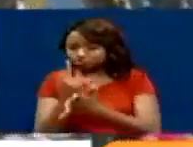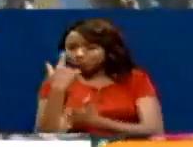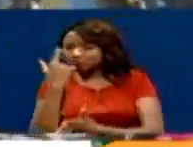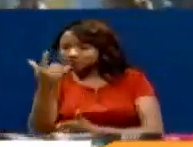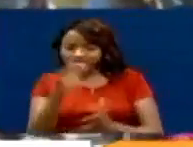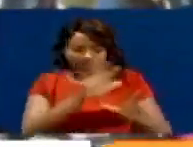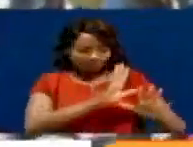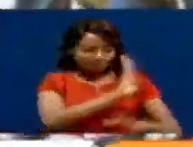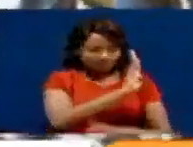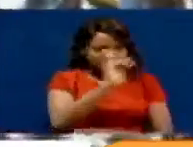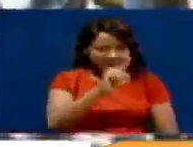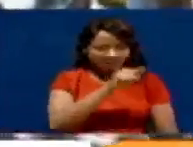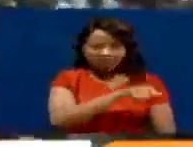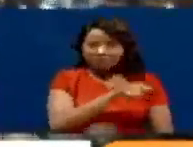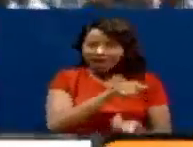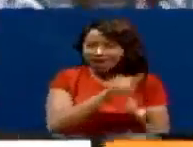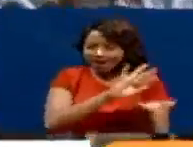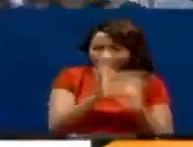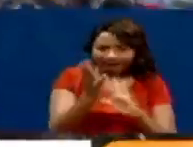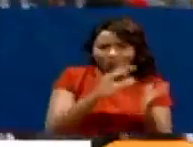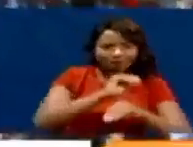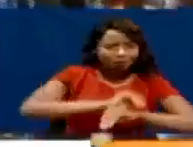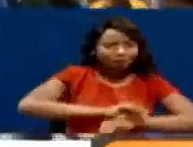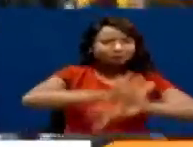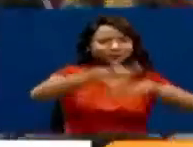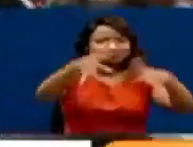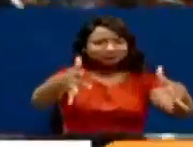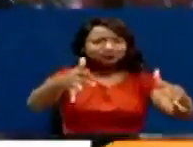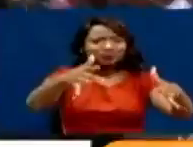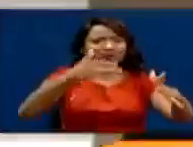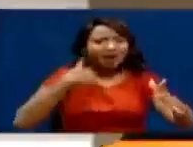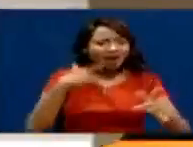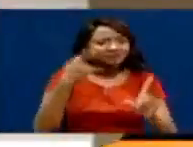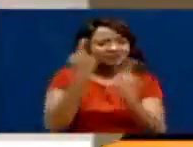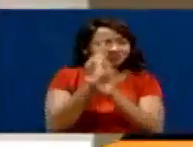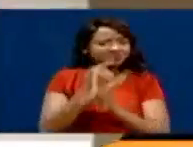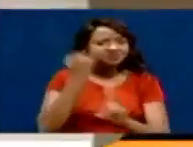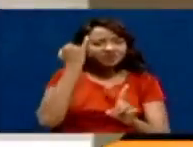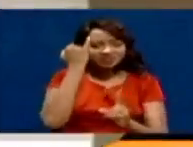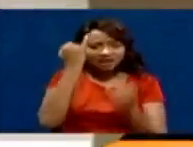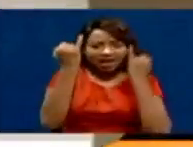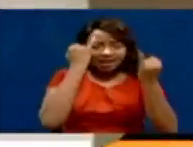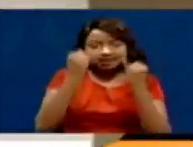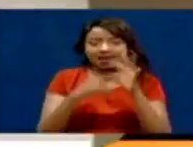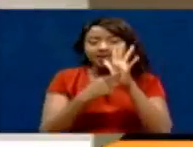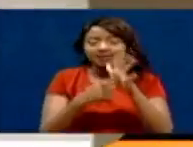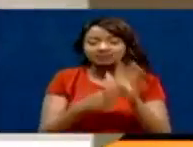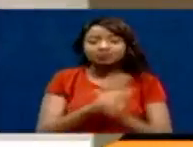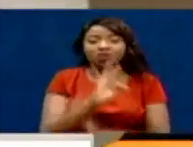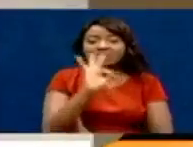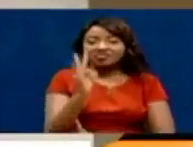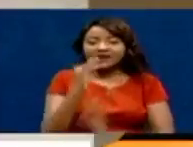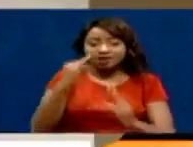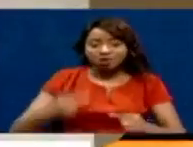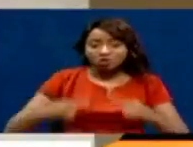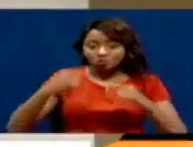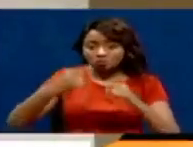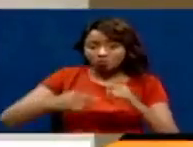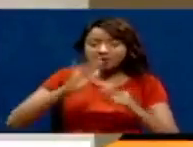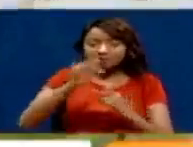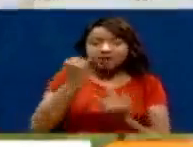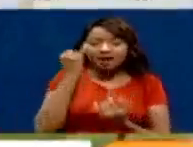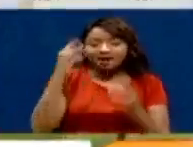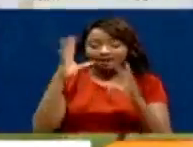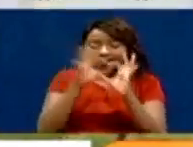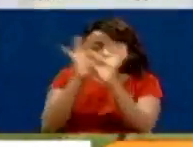BBI yanayumbisha vyombo vingine vyenye malengo sawa. Chama cha Third Way Alliance chenye ndoto ya kubadilisha